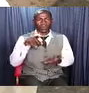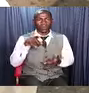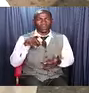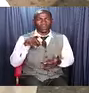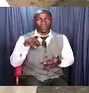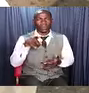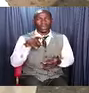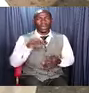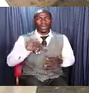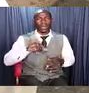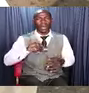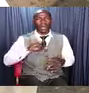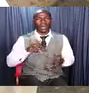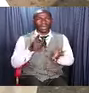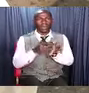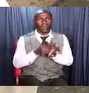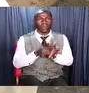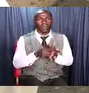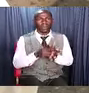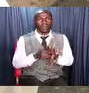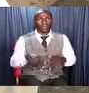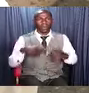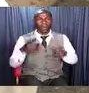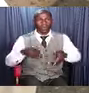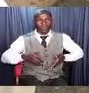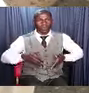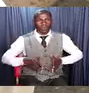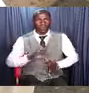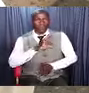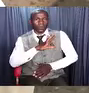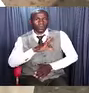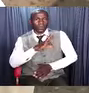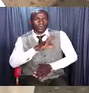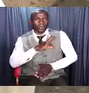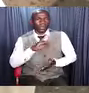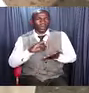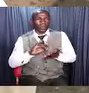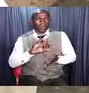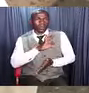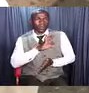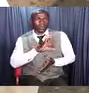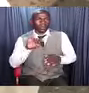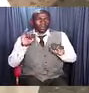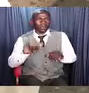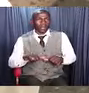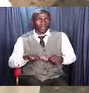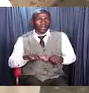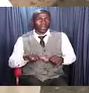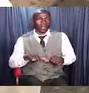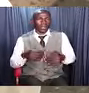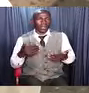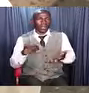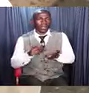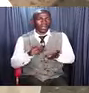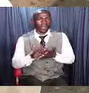ninyi. Nami nikawaweka mwende mkazae matunda, na matunda yenu yapate kukaa, ili kwamba